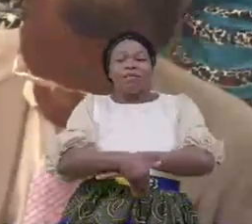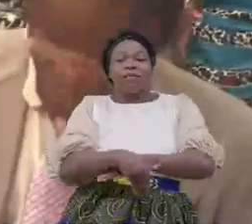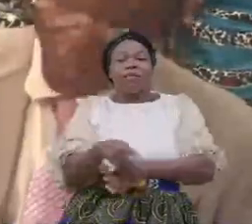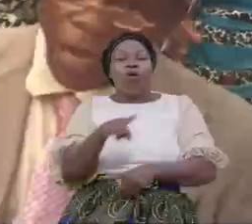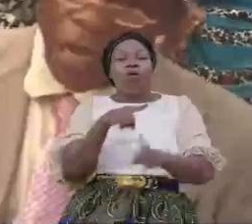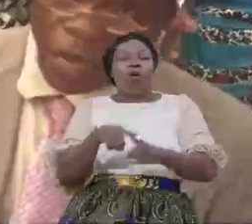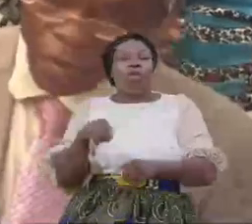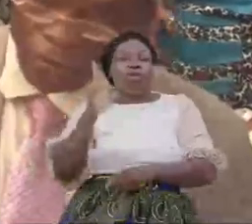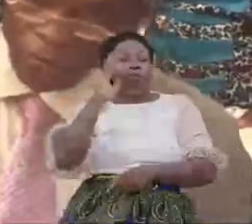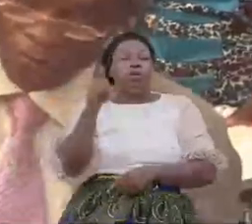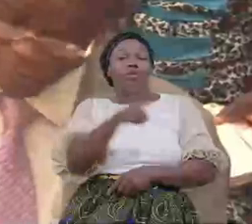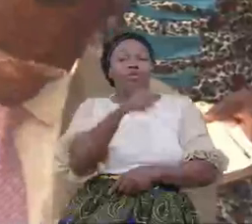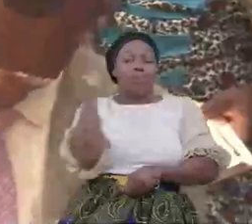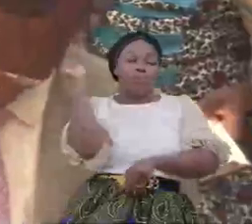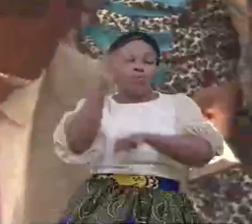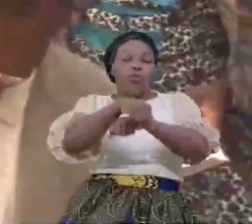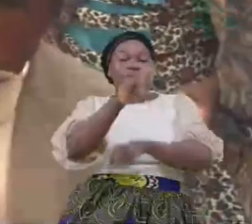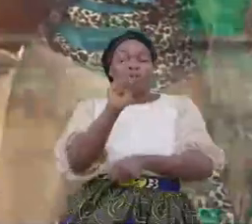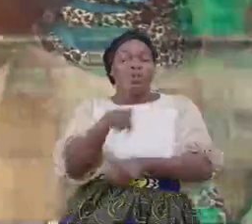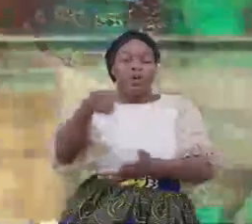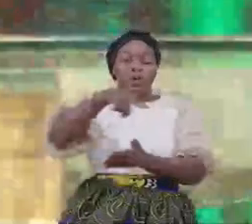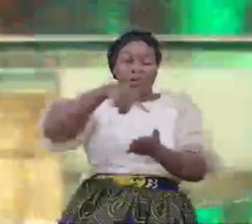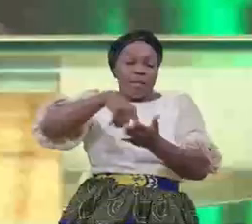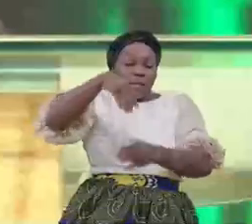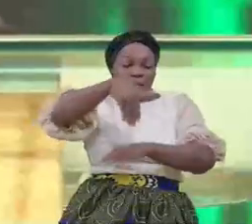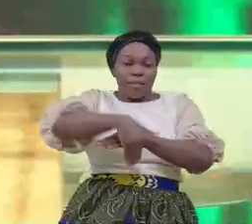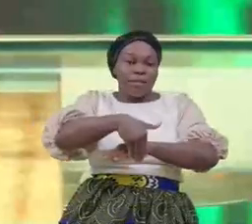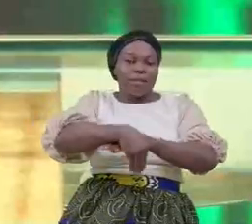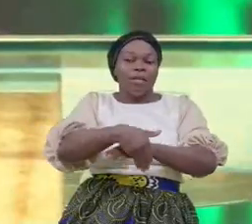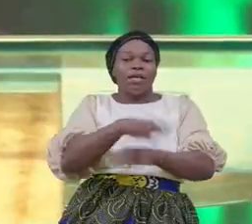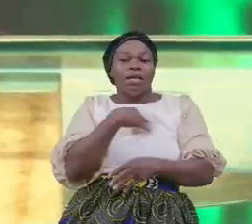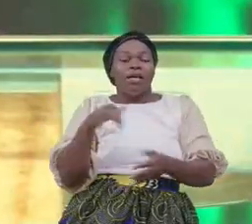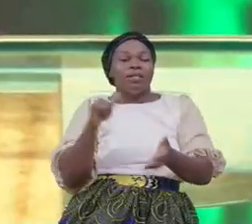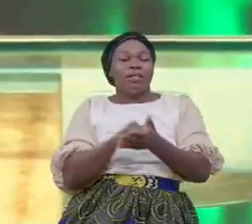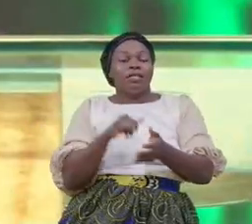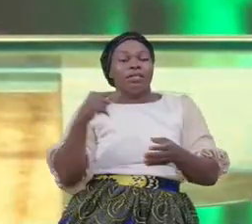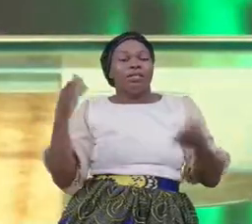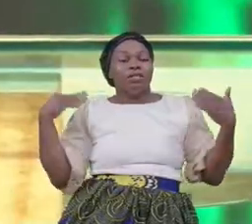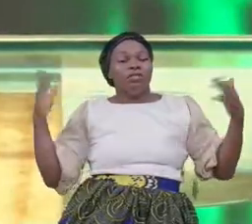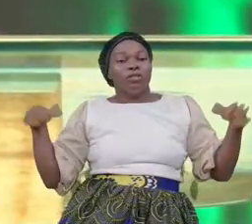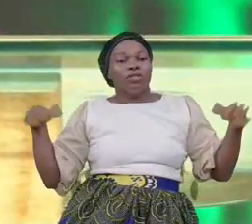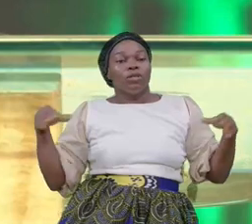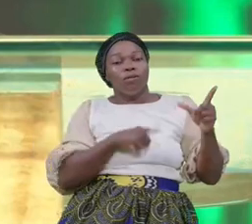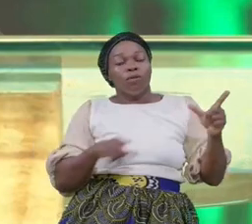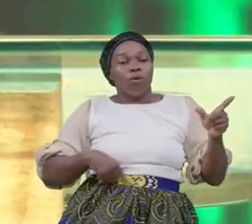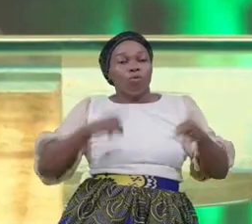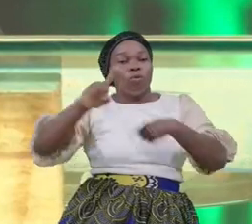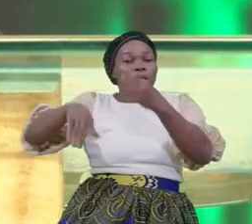votre conquête, votre victoire, cette nuit-là, l'ange de l'Éternel